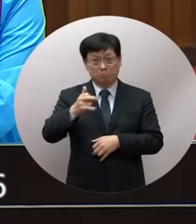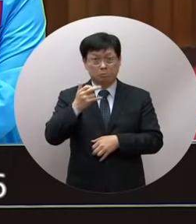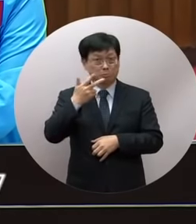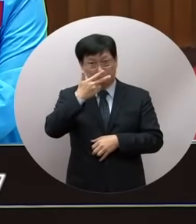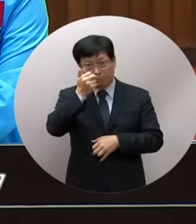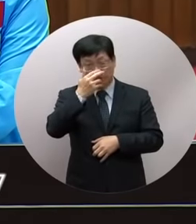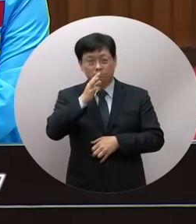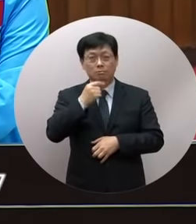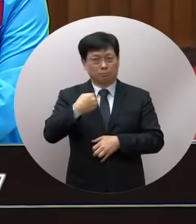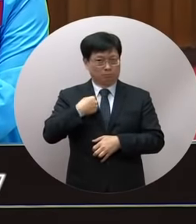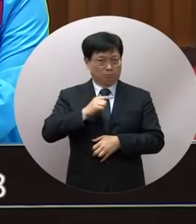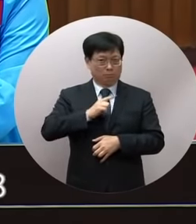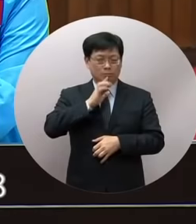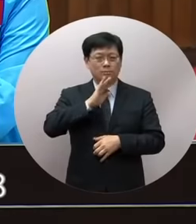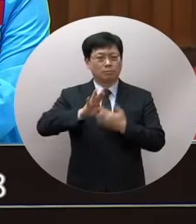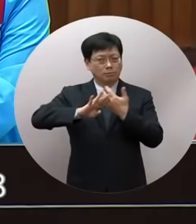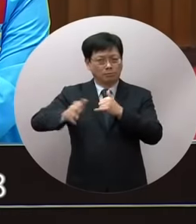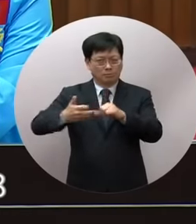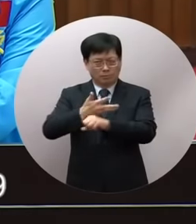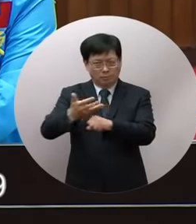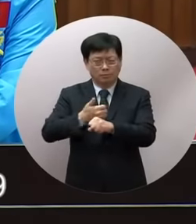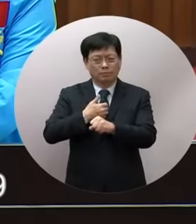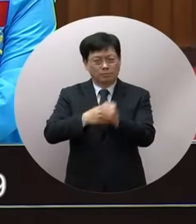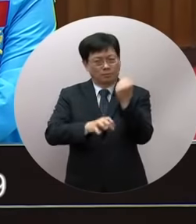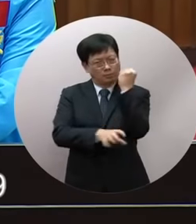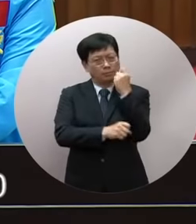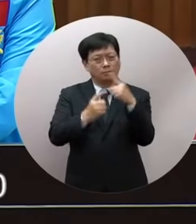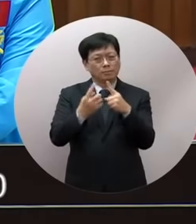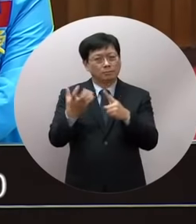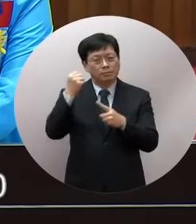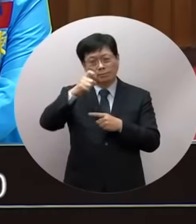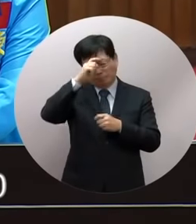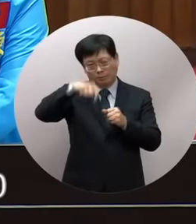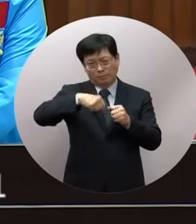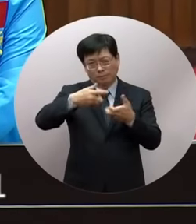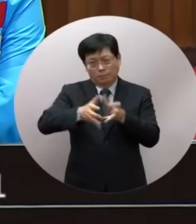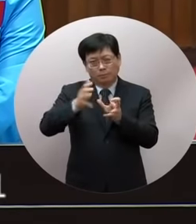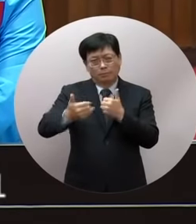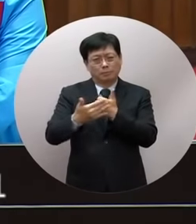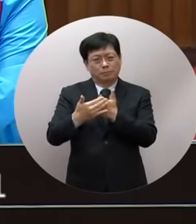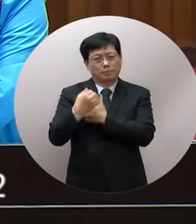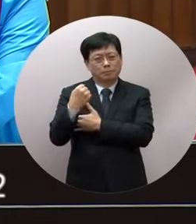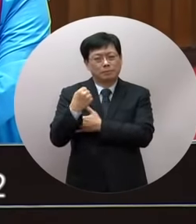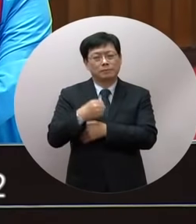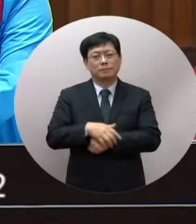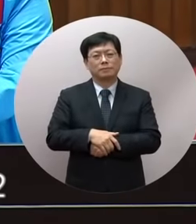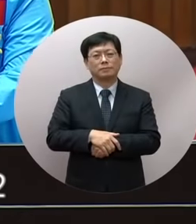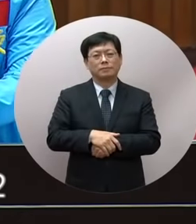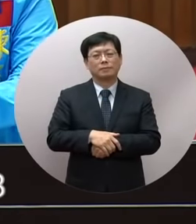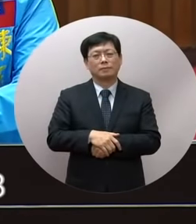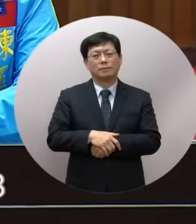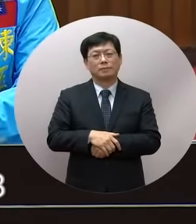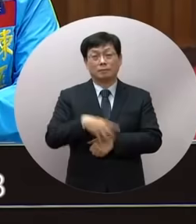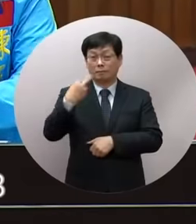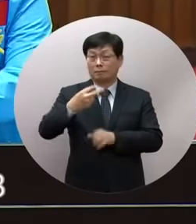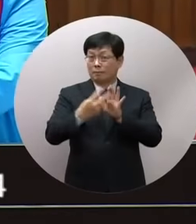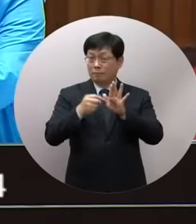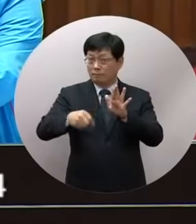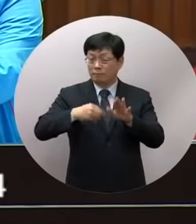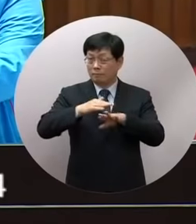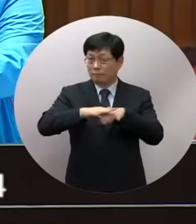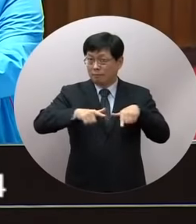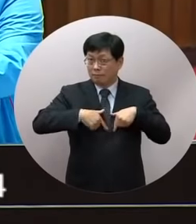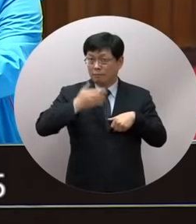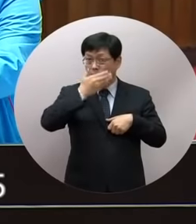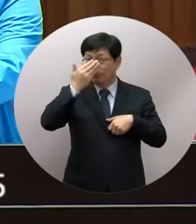个离岛居民的这个基本人权了哈，希望这个部分哦，部长继续帮我们努力了哈。 好。 那我来讲这个安心旅游